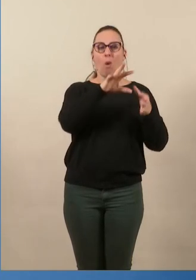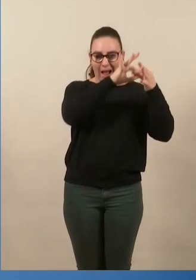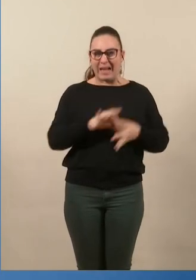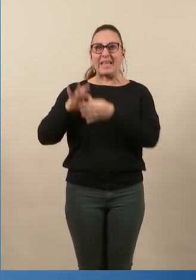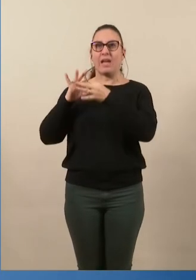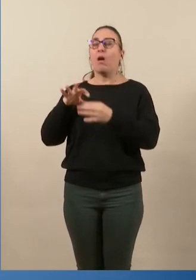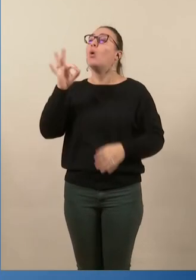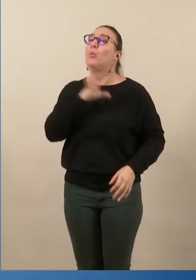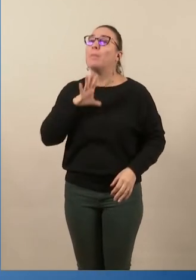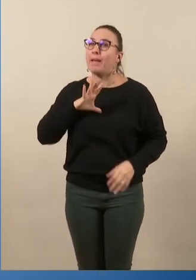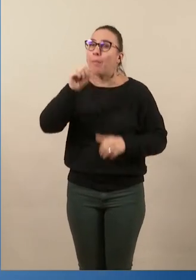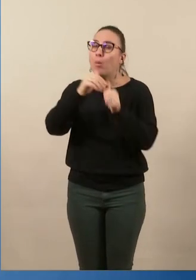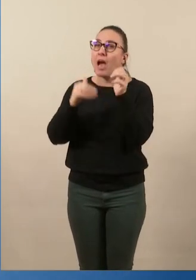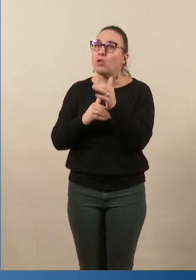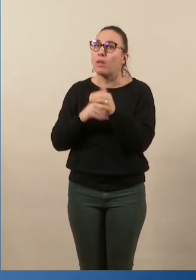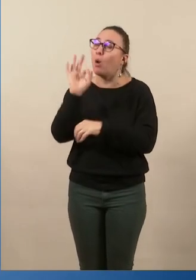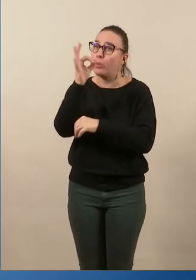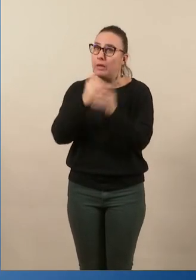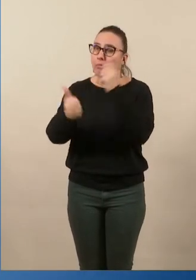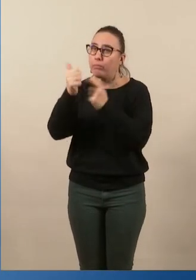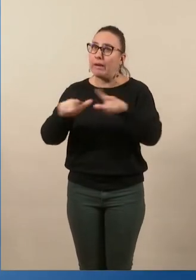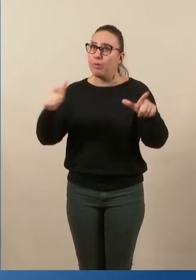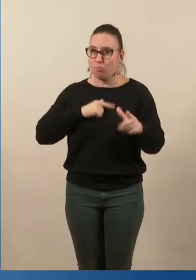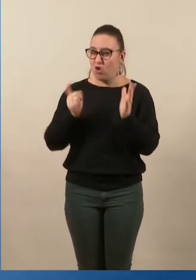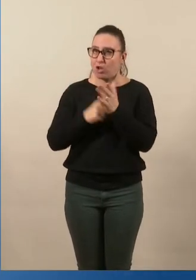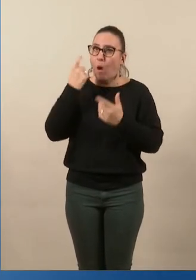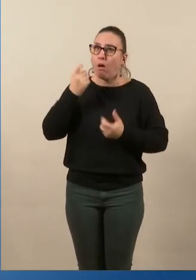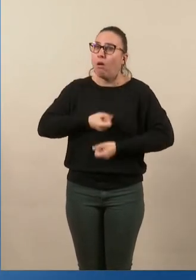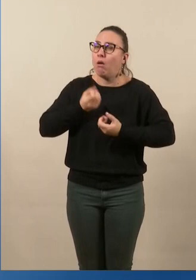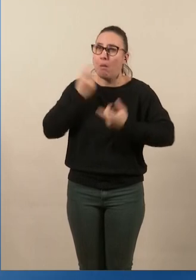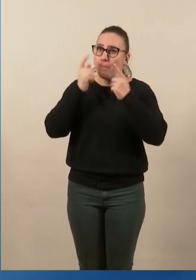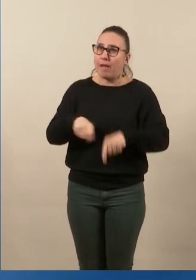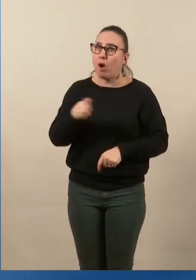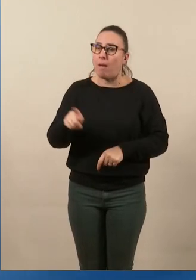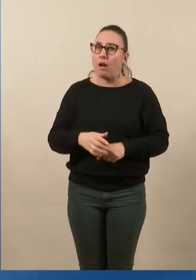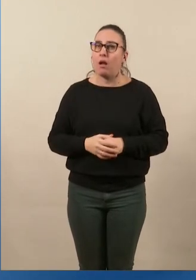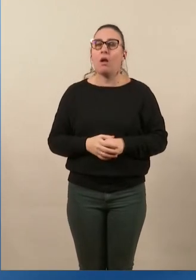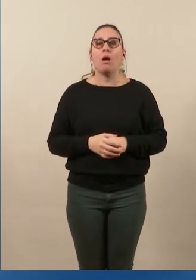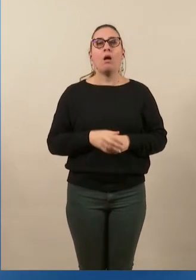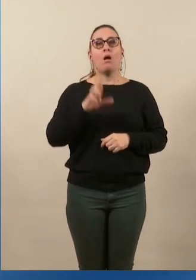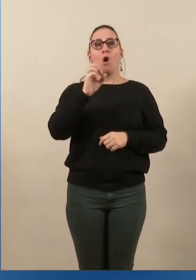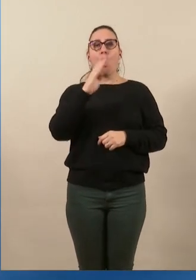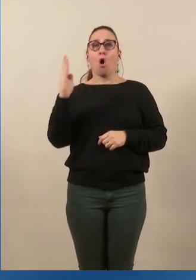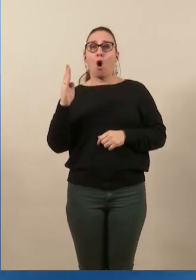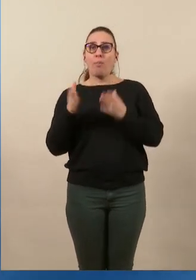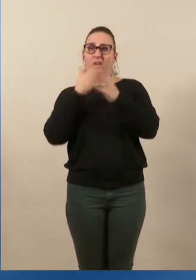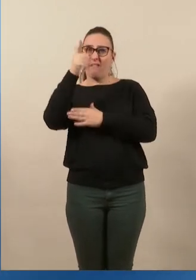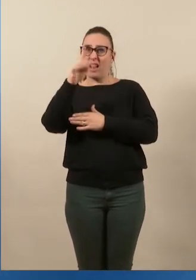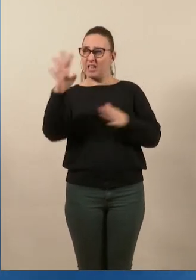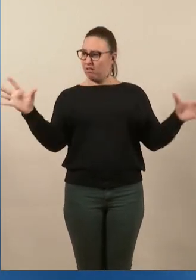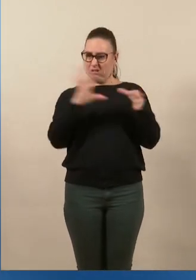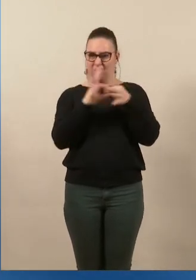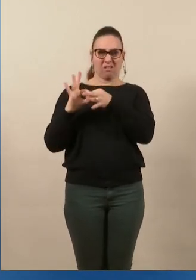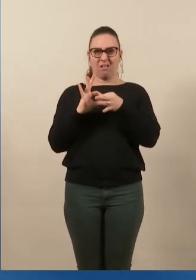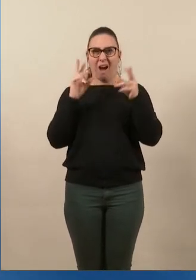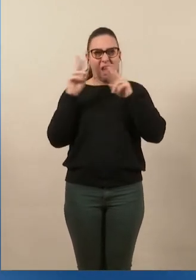oui madame la première vous faites ce que vous voulez mais je peux aussi commentter et en disant que c'est pas normal et le projet de robe qui concerne le budget 2024 ça